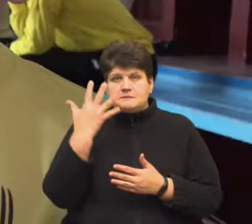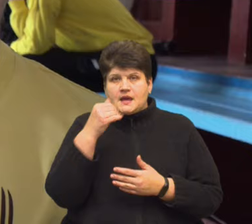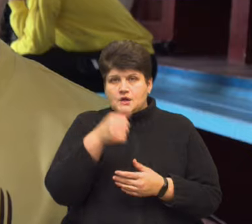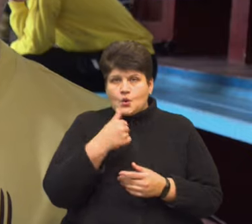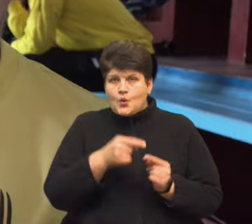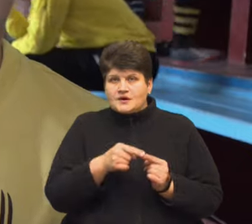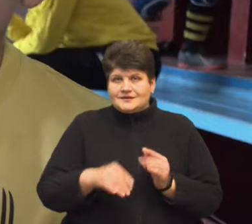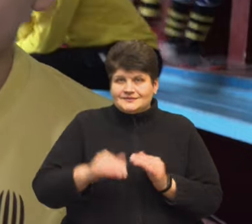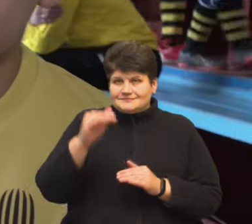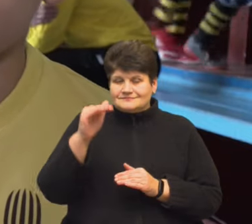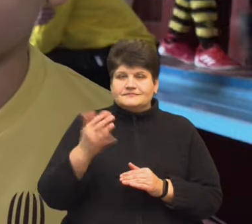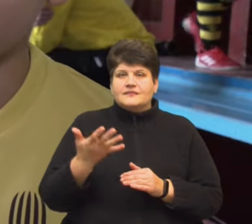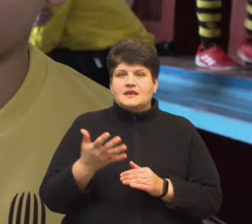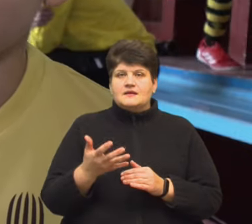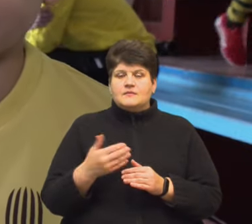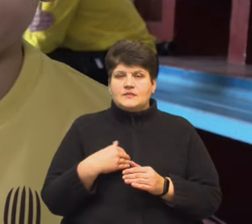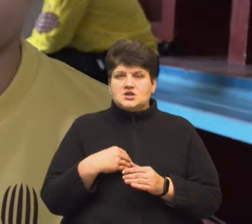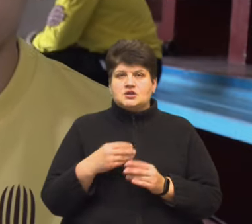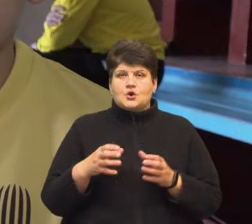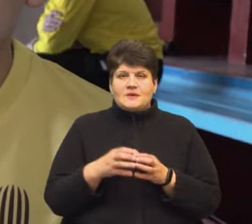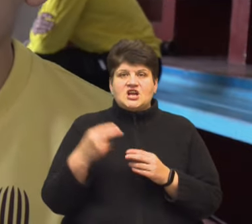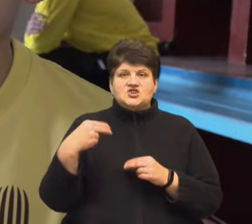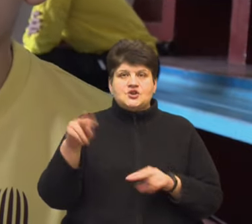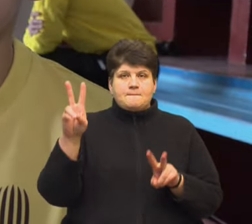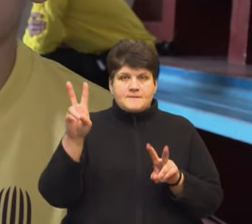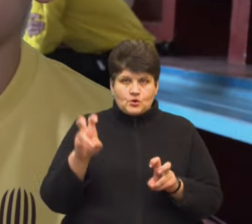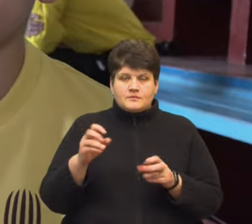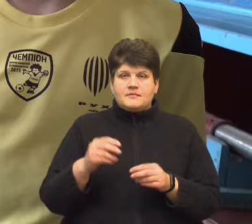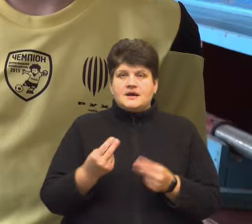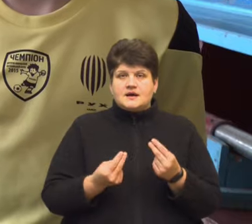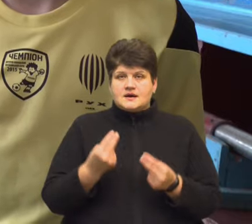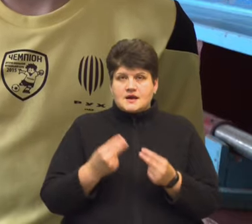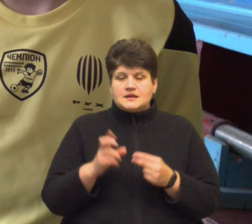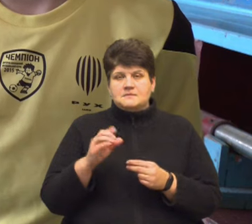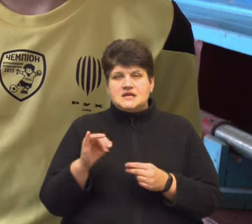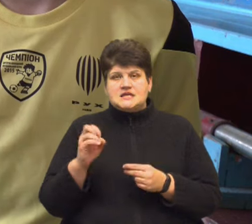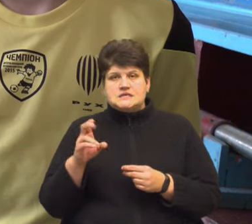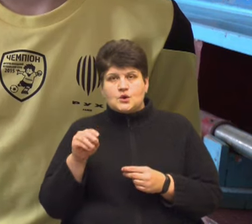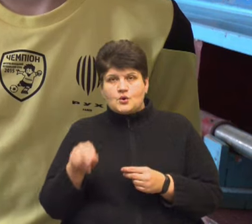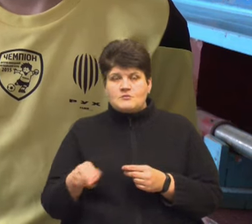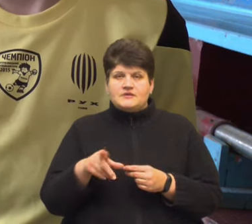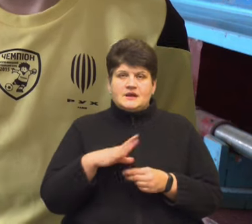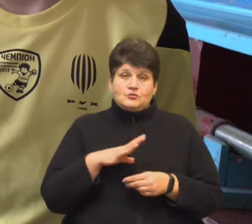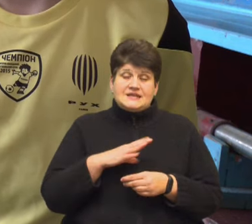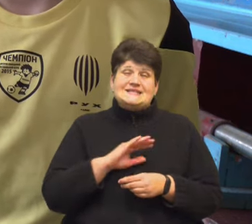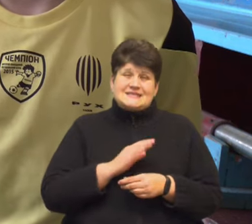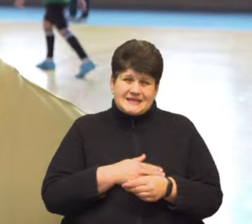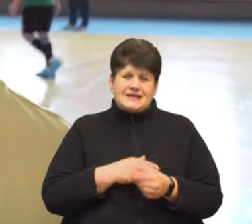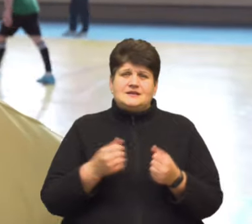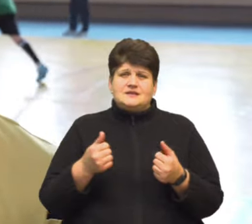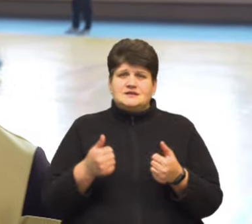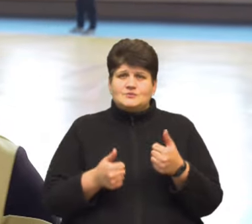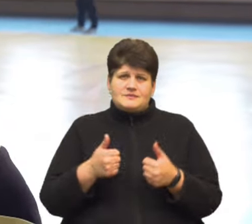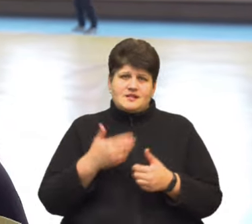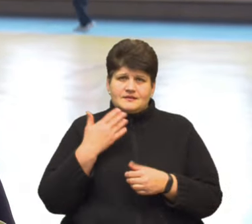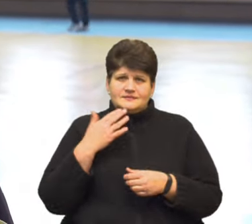захотів Наша команда називається чемпіон ми грали з здоро хоростковим і з біскопом вони були достойними суперниками а але легенькими